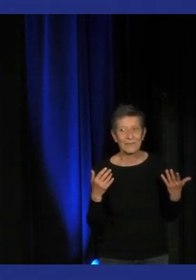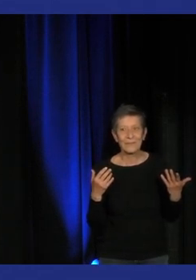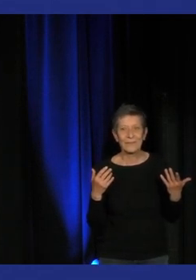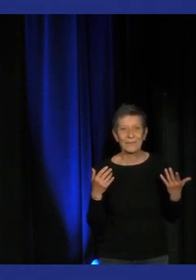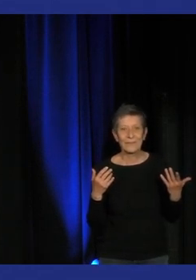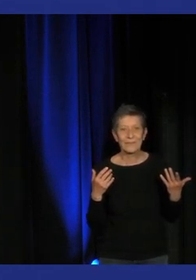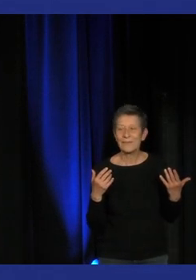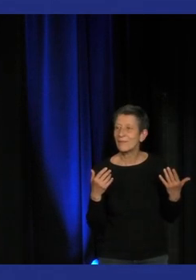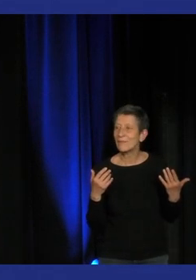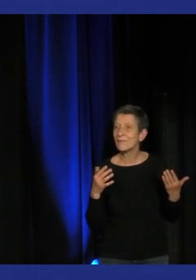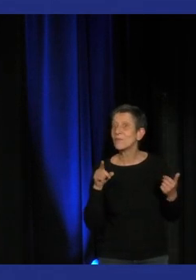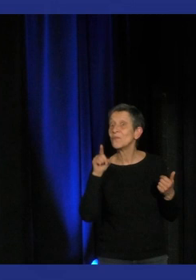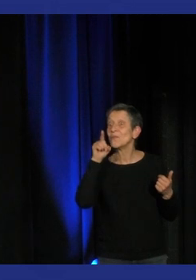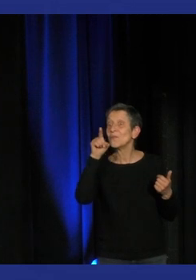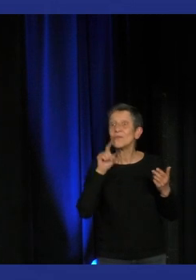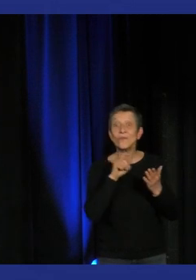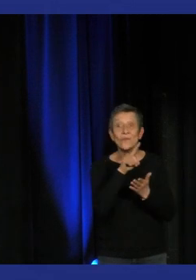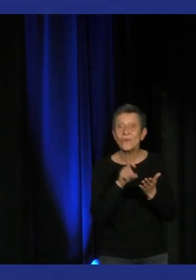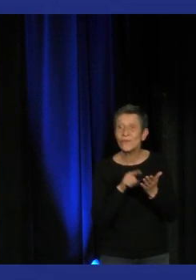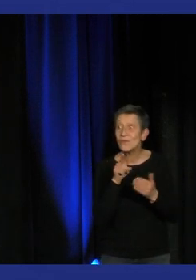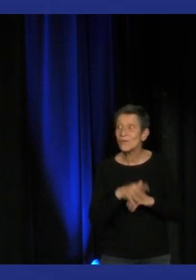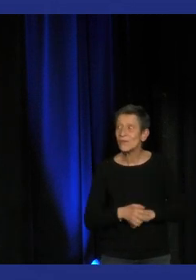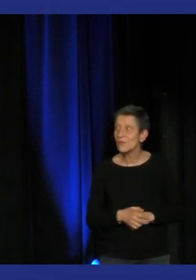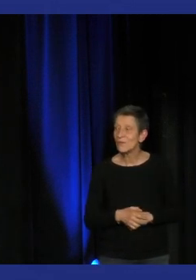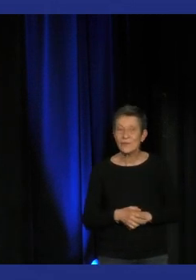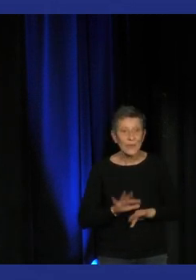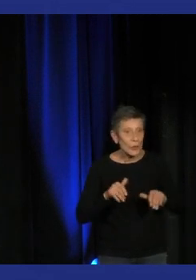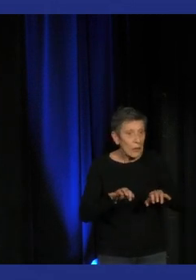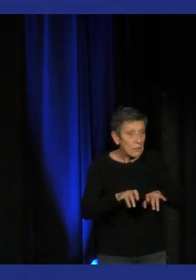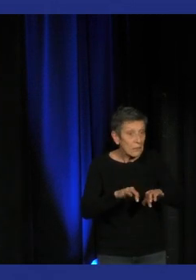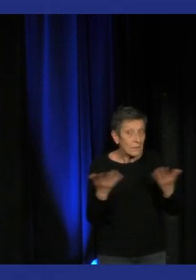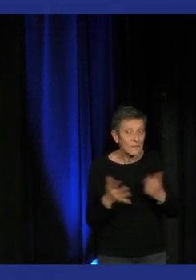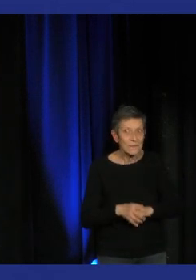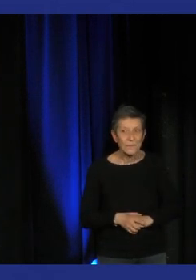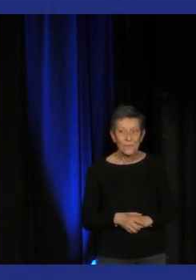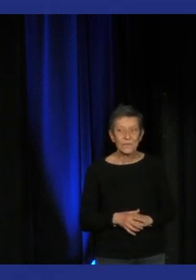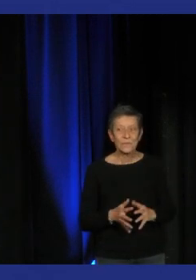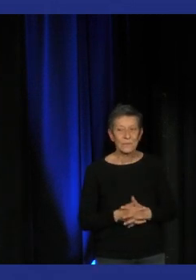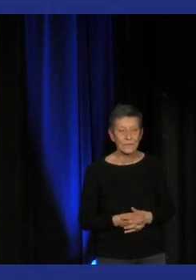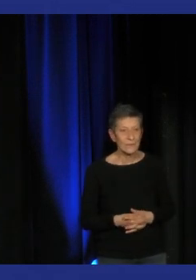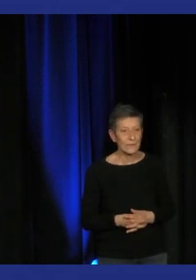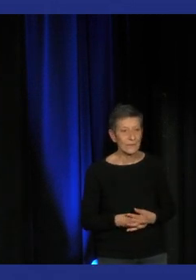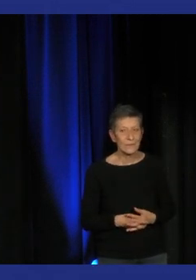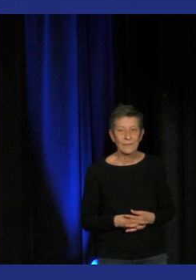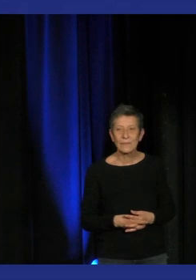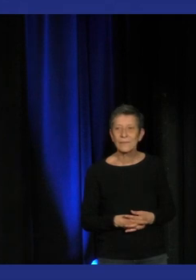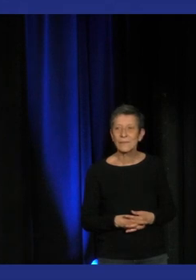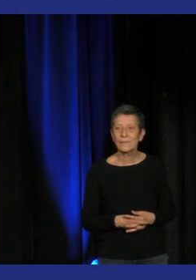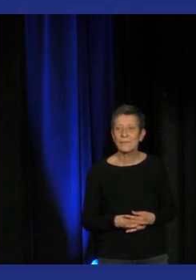Et peut-être aussi on peut penser au chat s'il y a des questions. Non. pas de questions bah, posées. Le temps que le micro